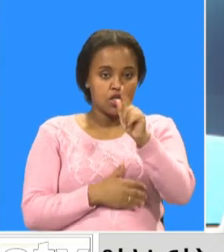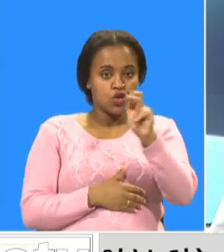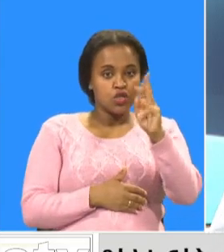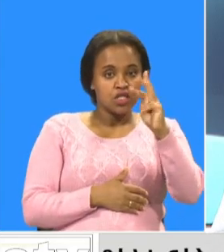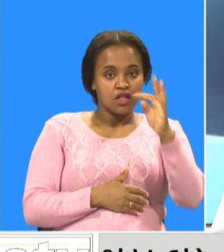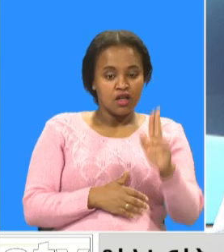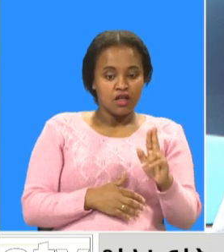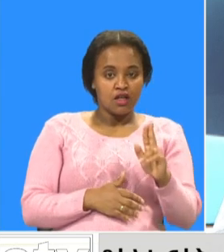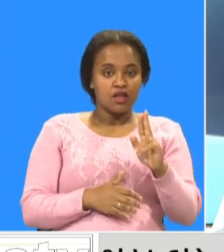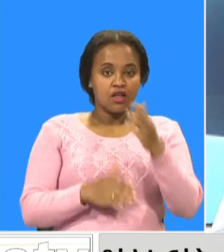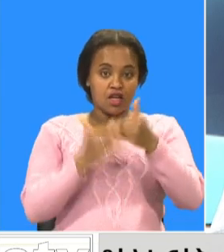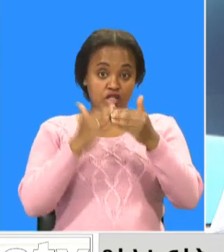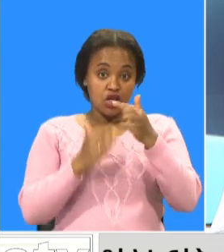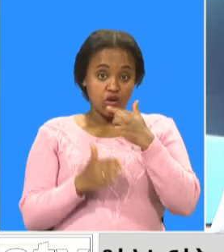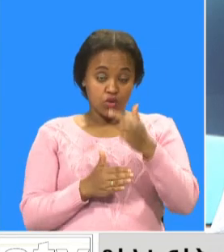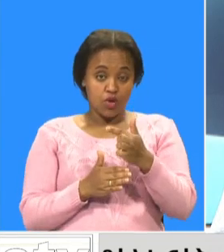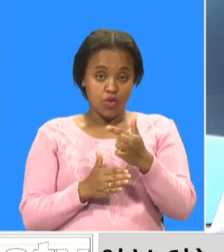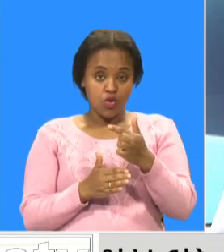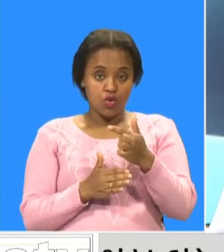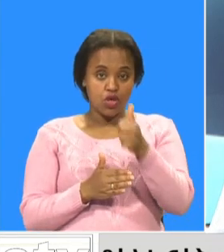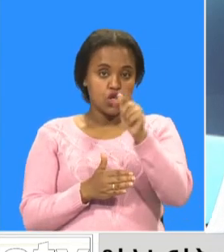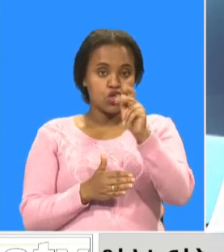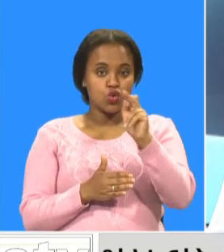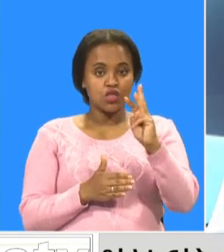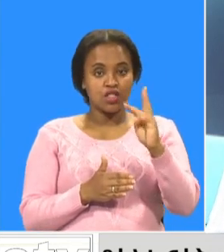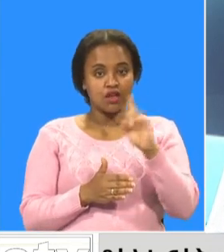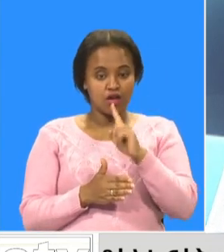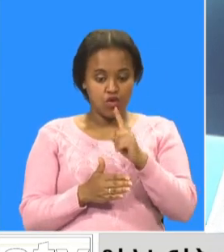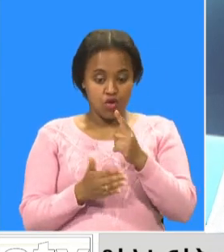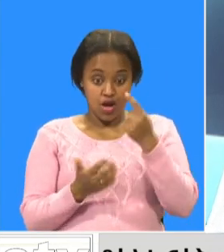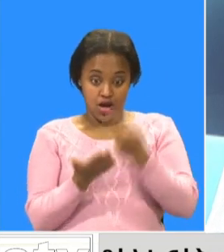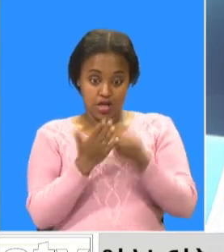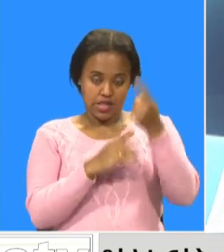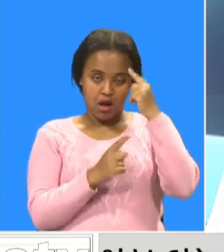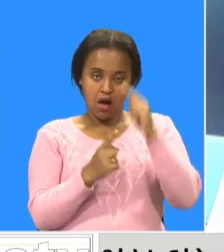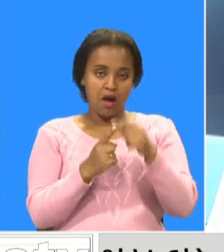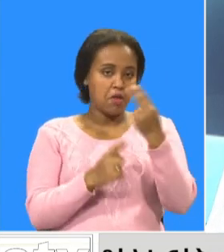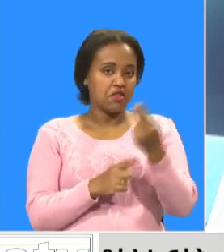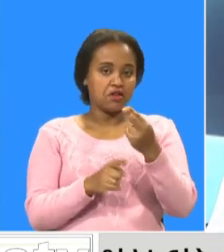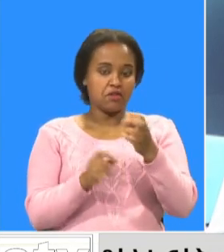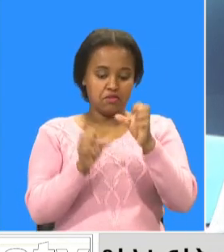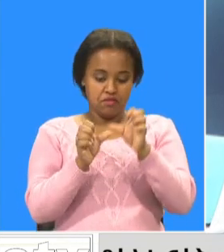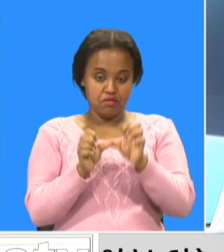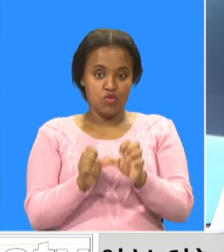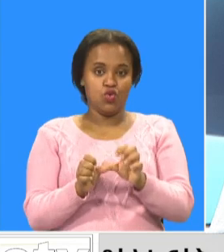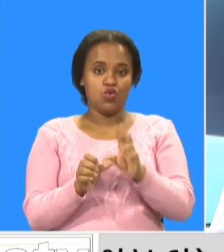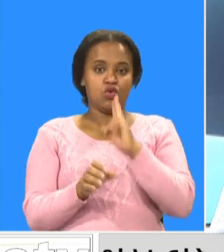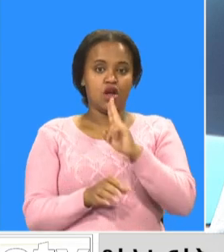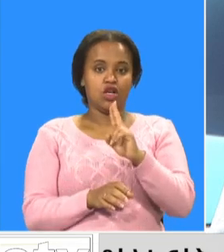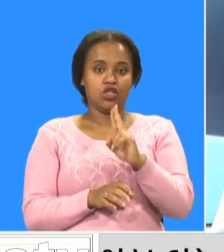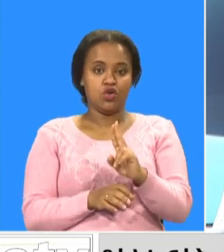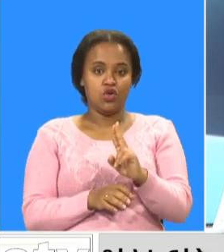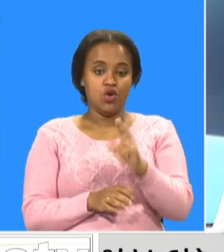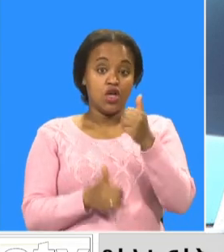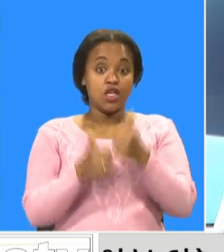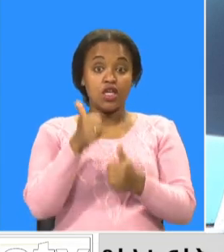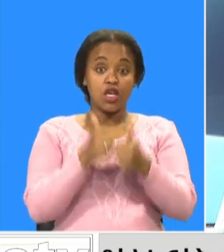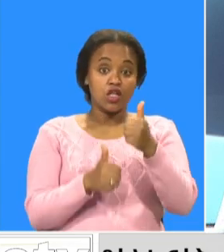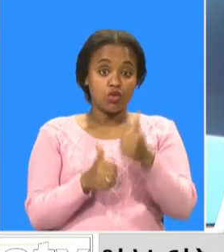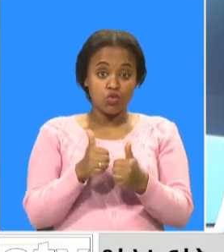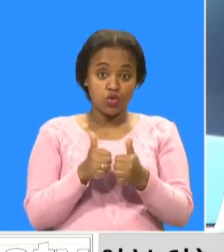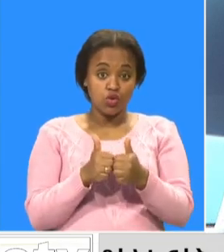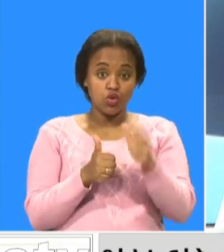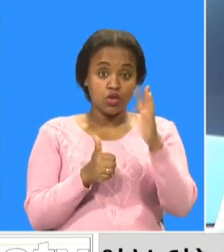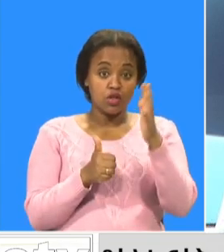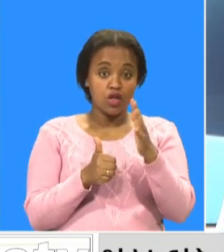ተብሎ ስታንዳርዱም ራሱ የኢንዱስትሪ ነው። ለኢንዱስትሪ ዓላማ ጥቅም ላይ ሙሉ ናቸው። ፓርቲክል የትኛዎቹን